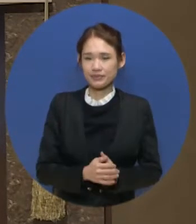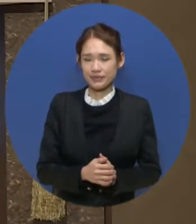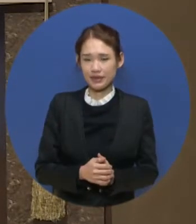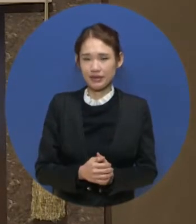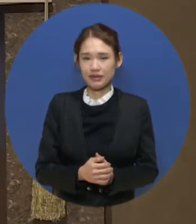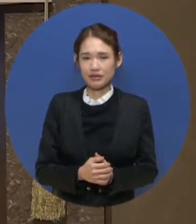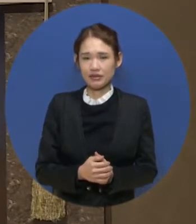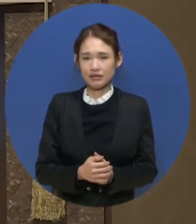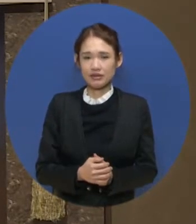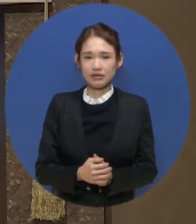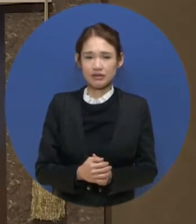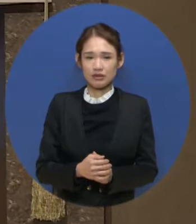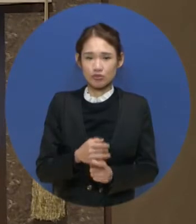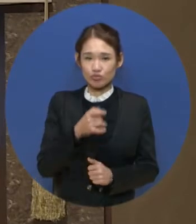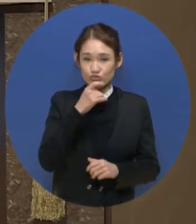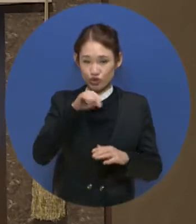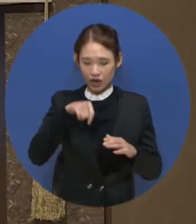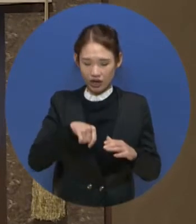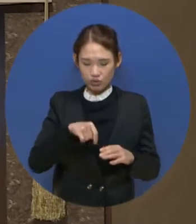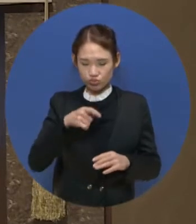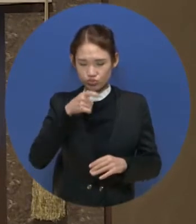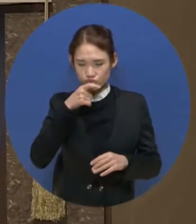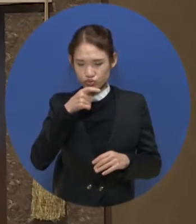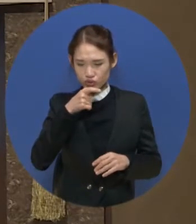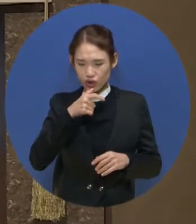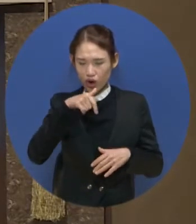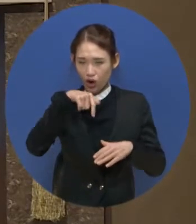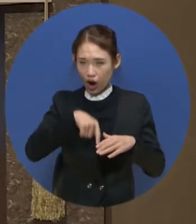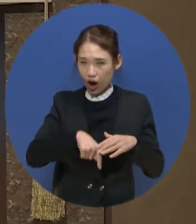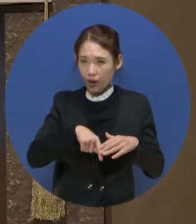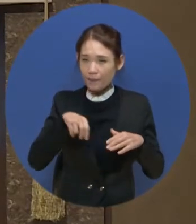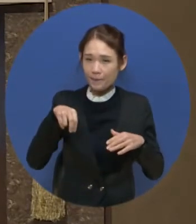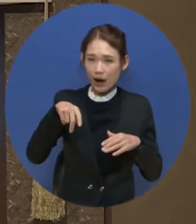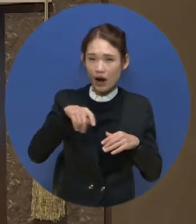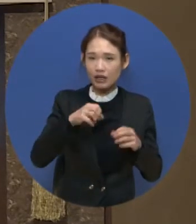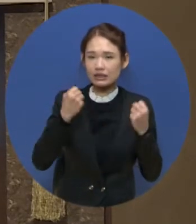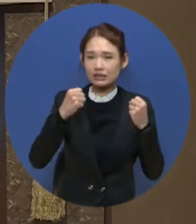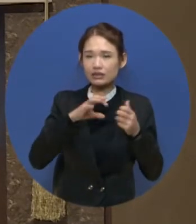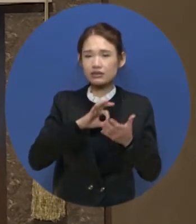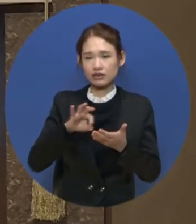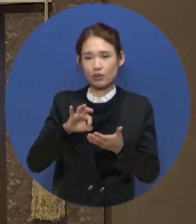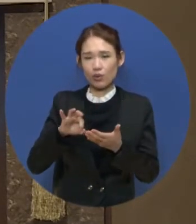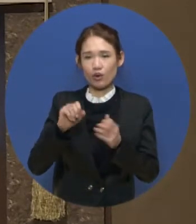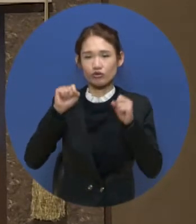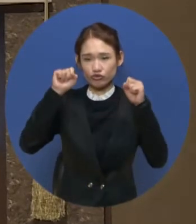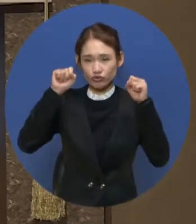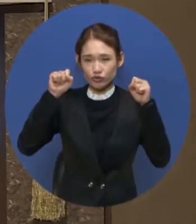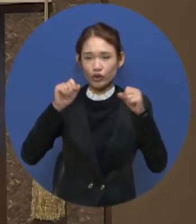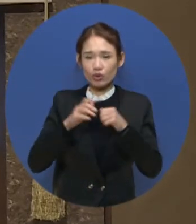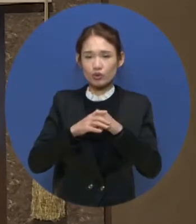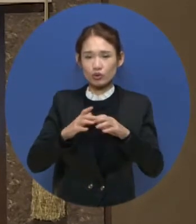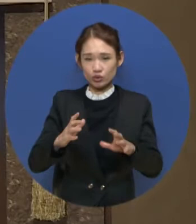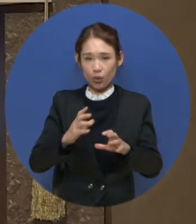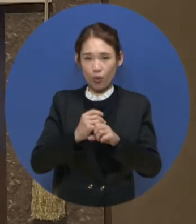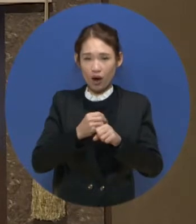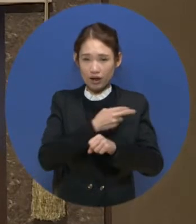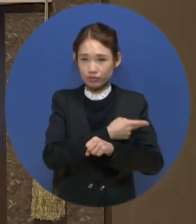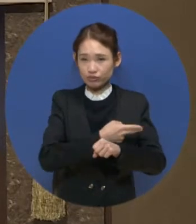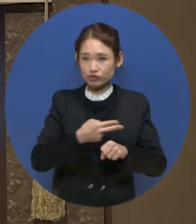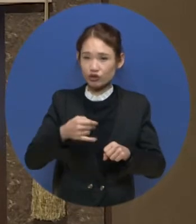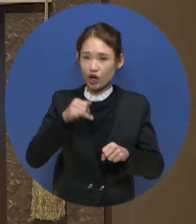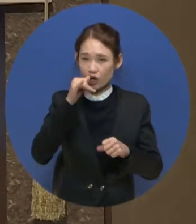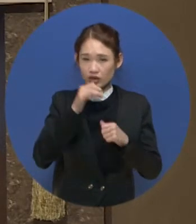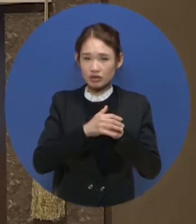이제 수중 운동, 물을 이용한 운동은 저희가 통합 수영을 하고 있어요. 네. 어린